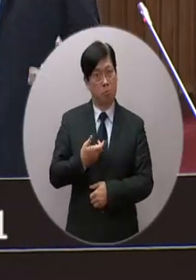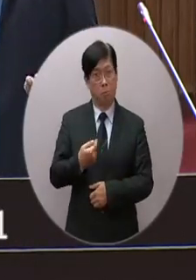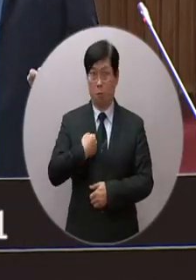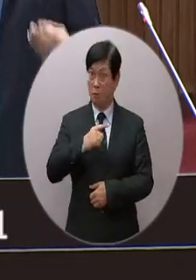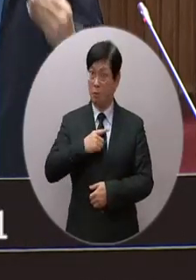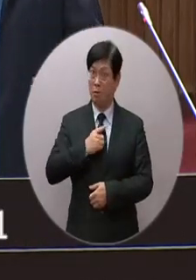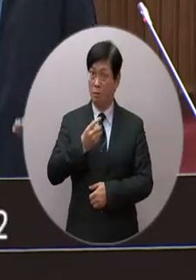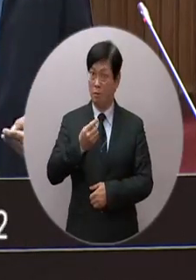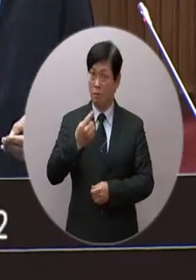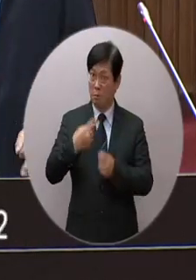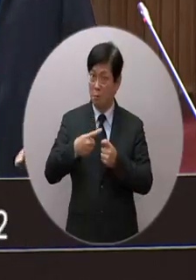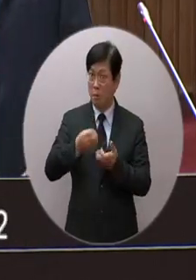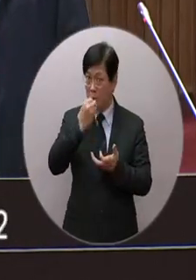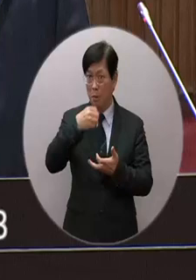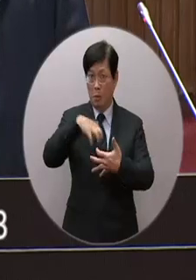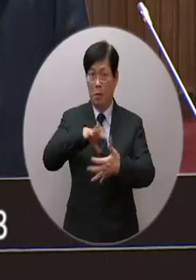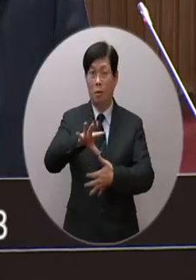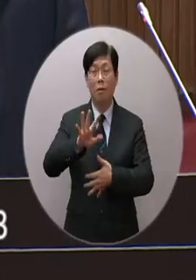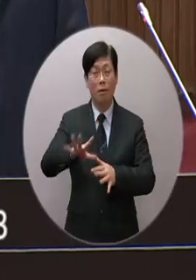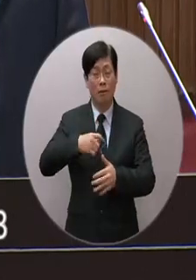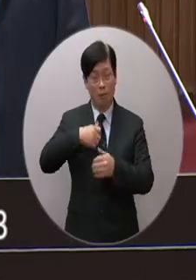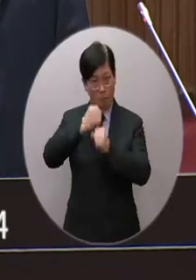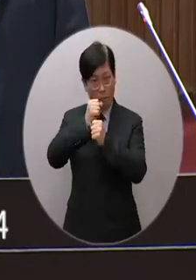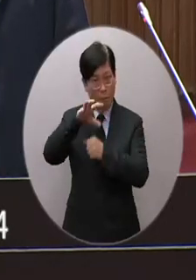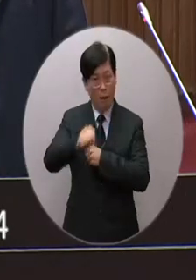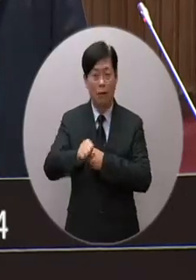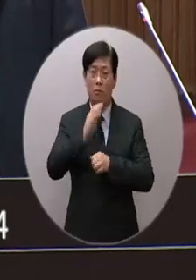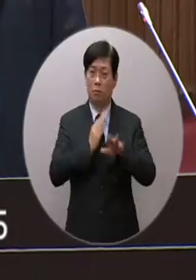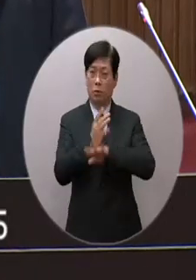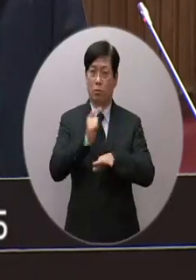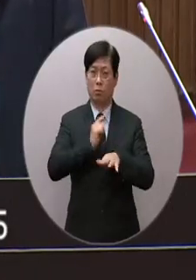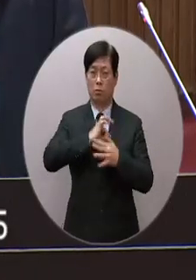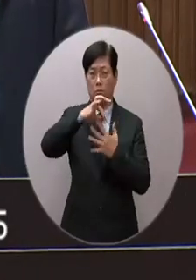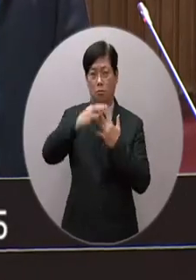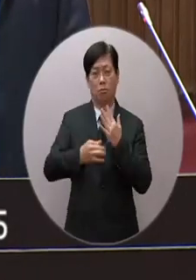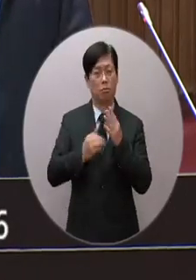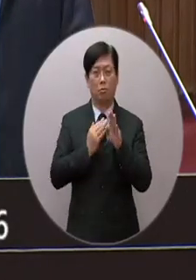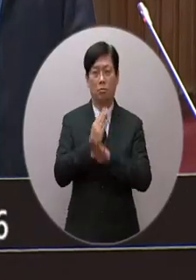咱大家食的米确实有啊。当然，这边用验出来是超过咱的标准。